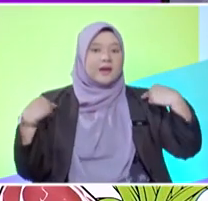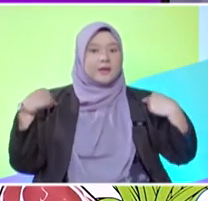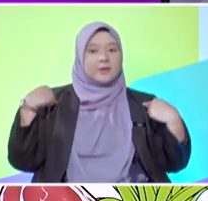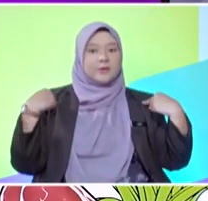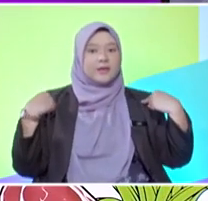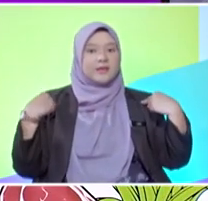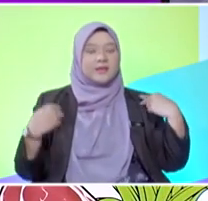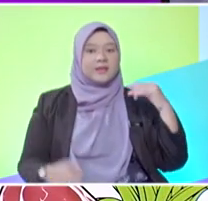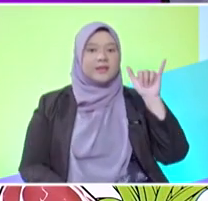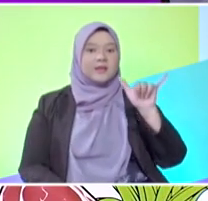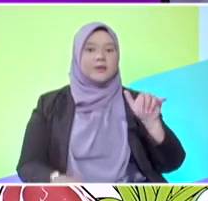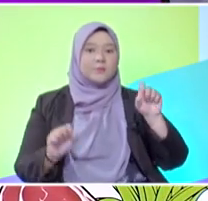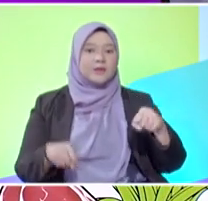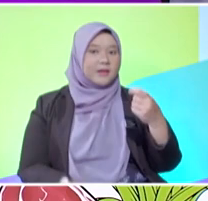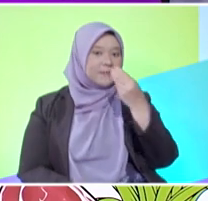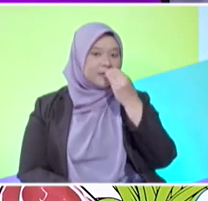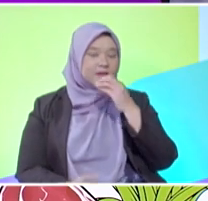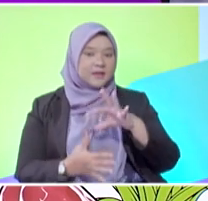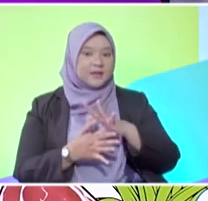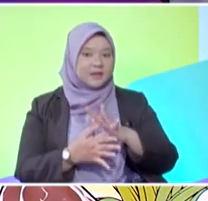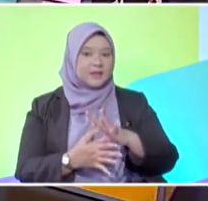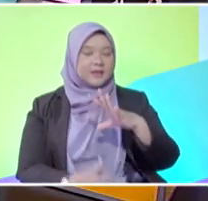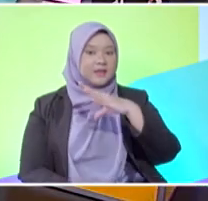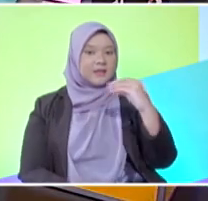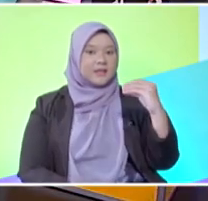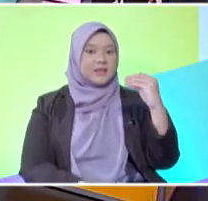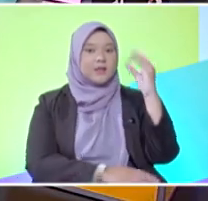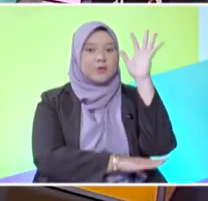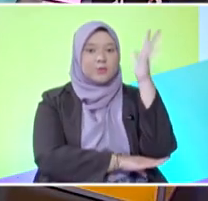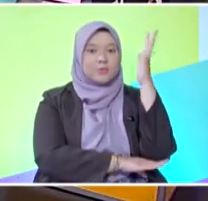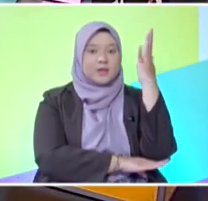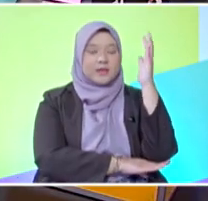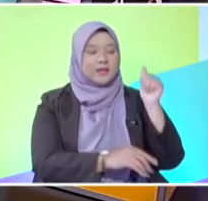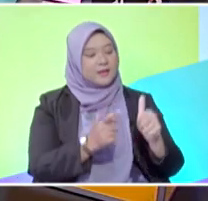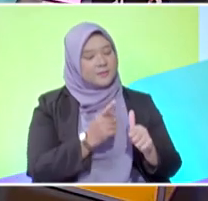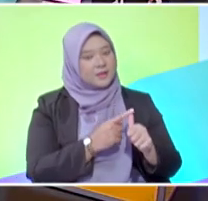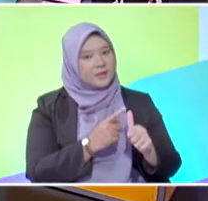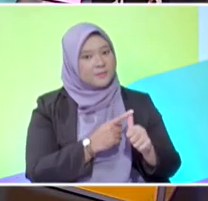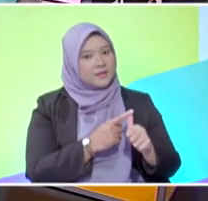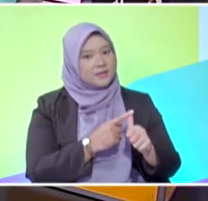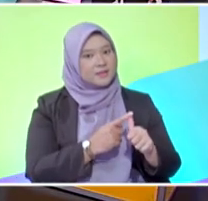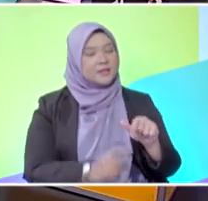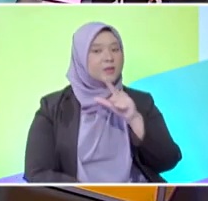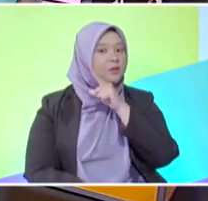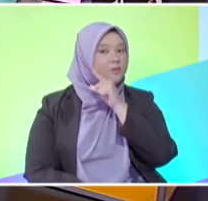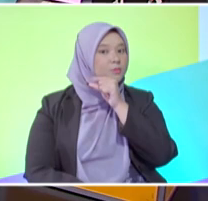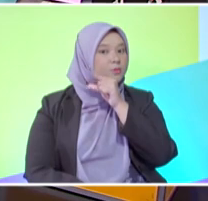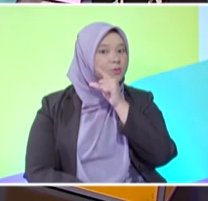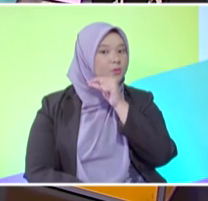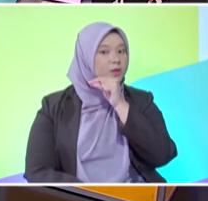ekor yang pertama yang pertama ada burung yang kedua kita ada